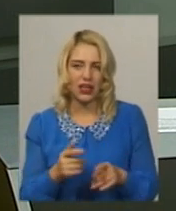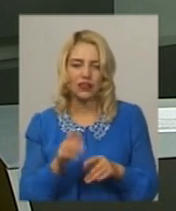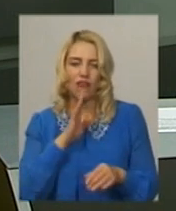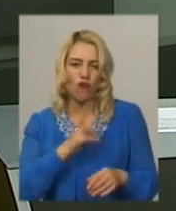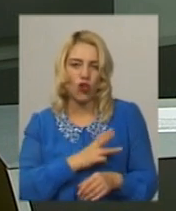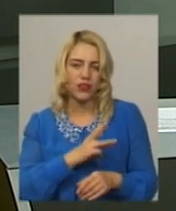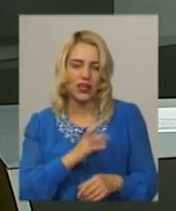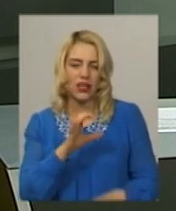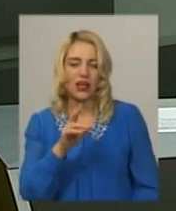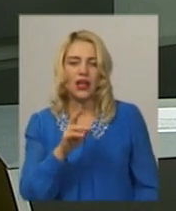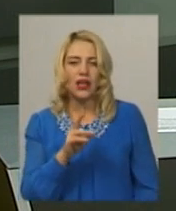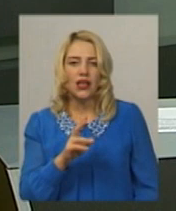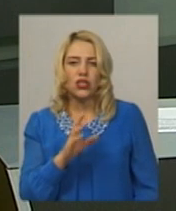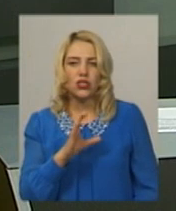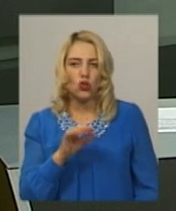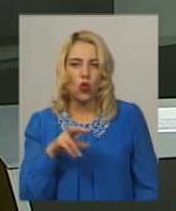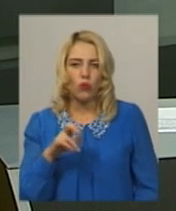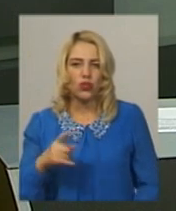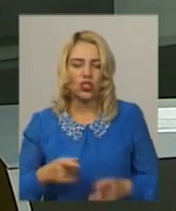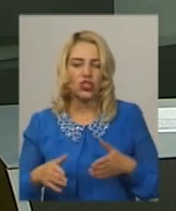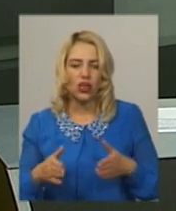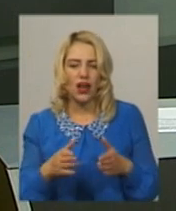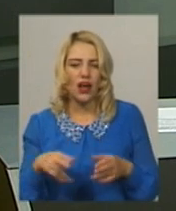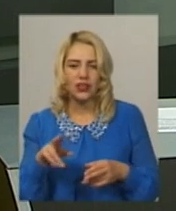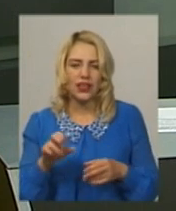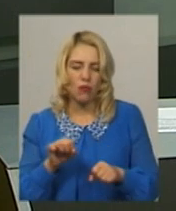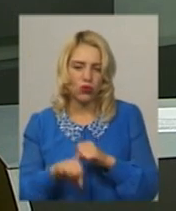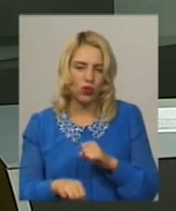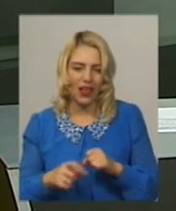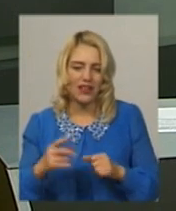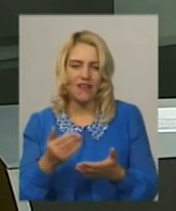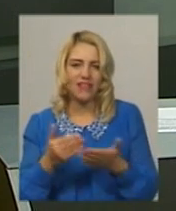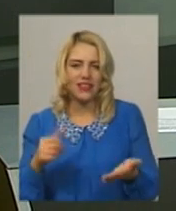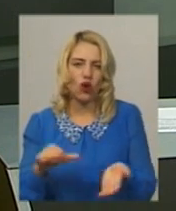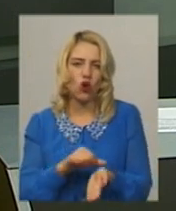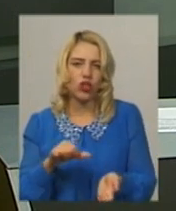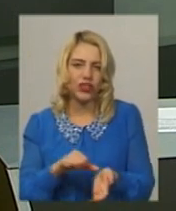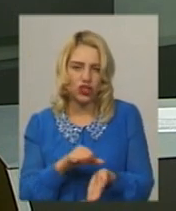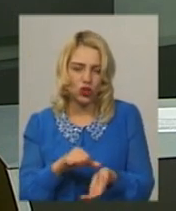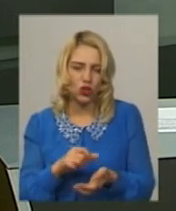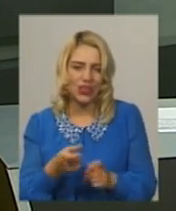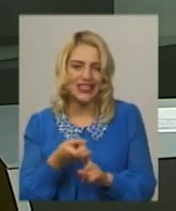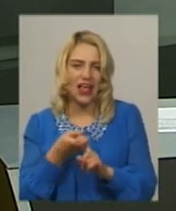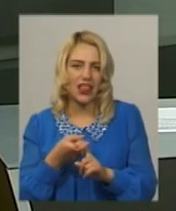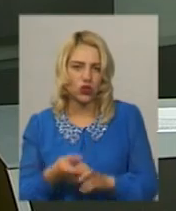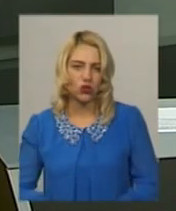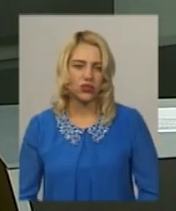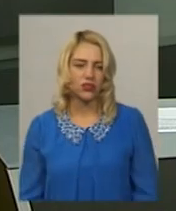Слободянюк. За її словами, такі акції – шлях до подолання наркотичної залежності. Більше про захід Руслана Ткачук